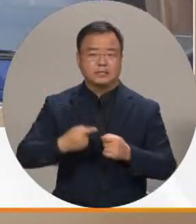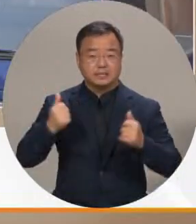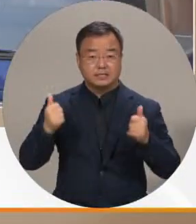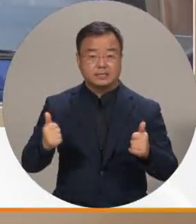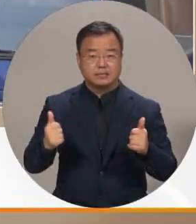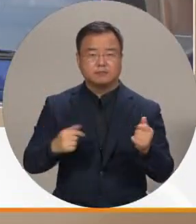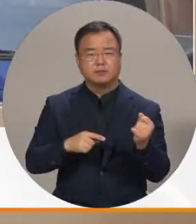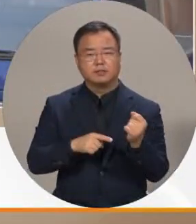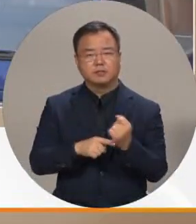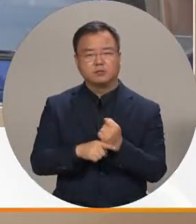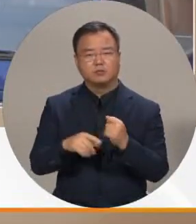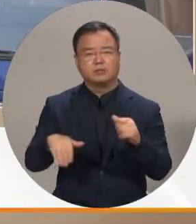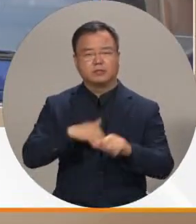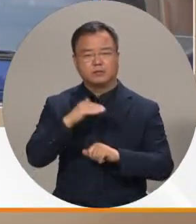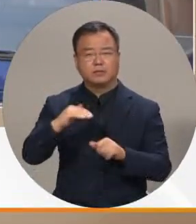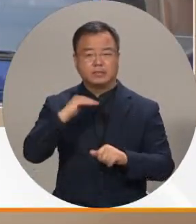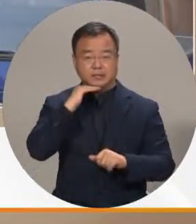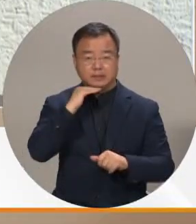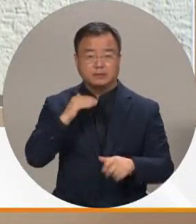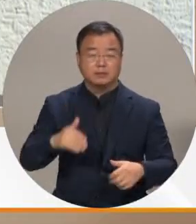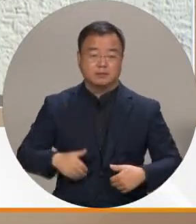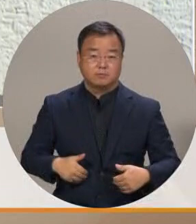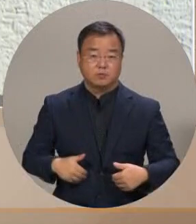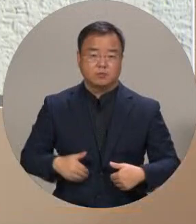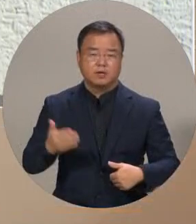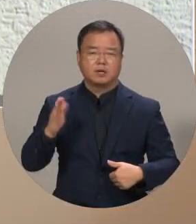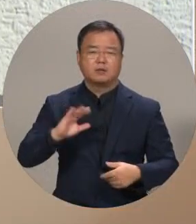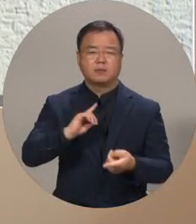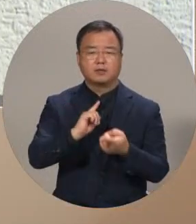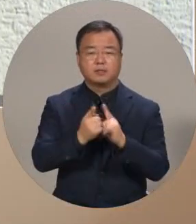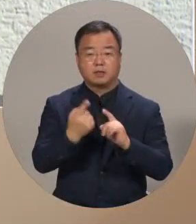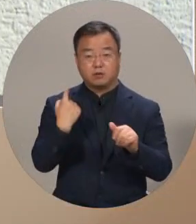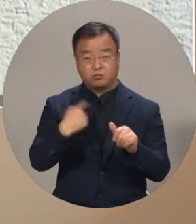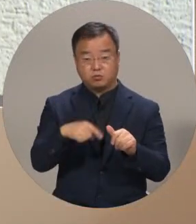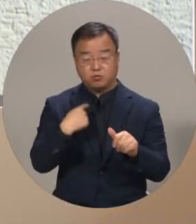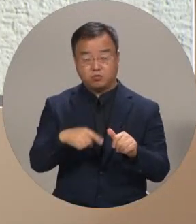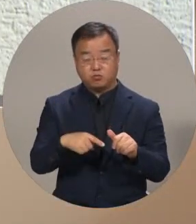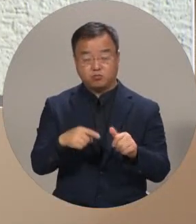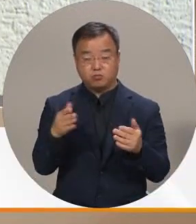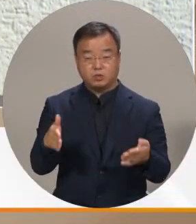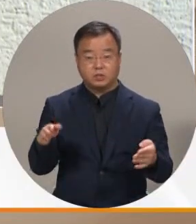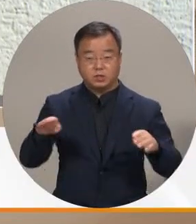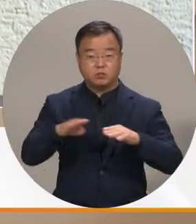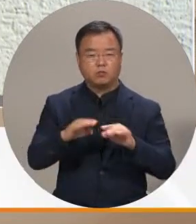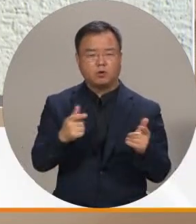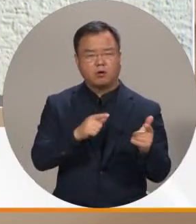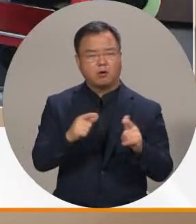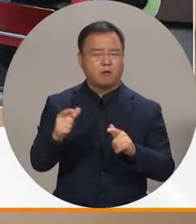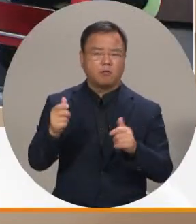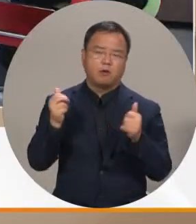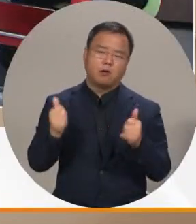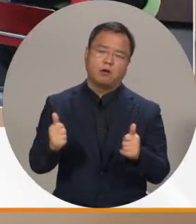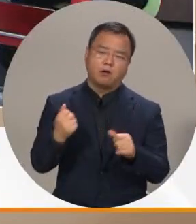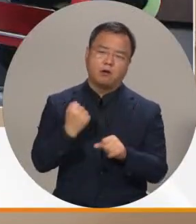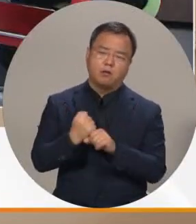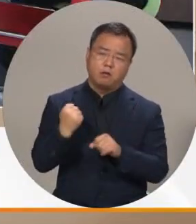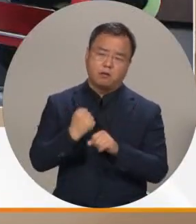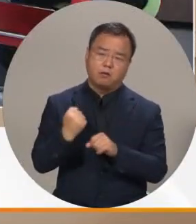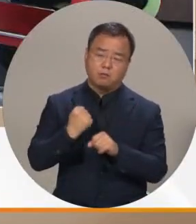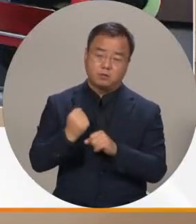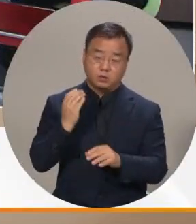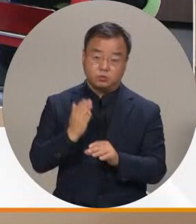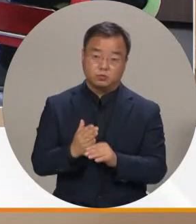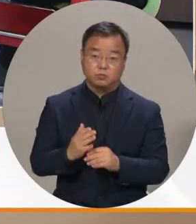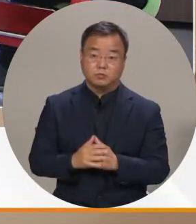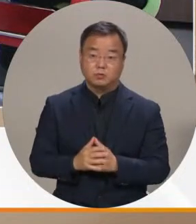그 추위를 지켜봐야 하겠지만 대한교육기관들 또한 이번 판결로 상당히 당혹스러워하는 분위기입니다